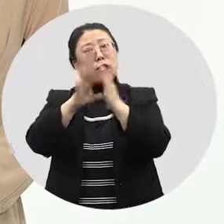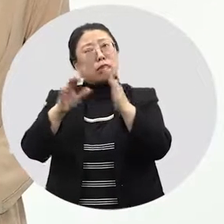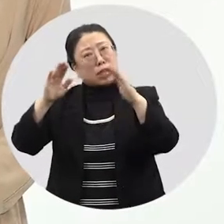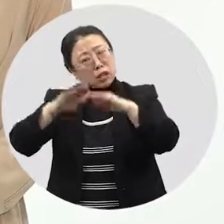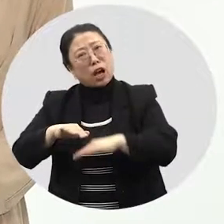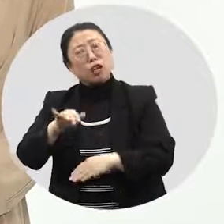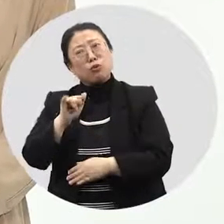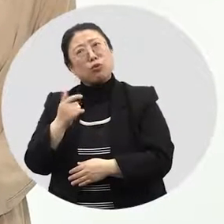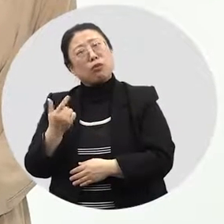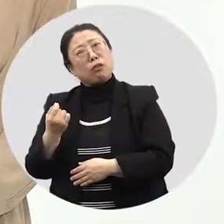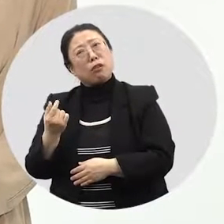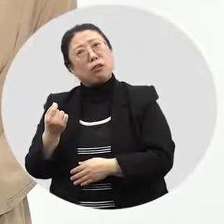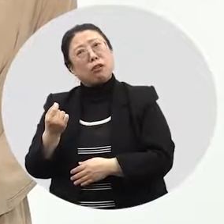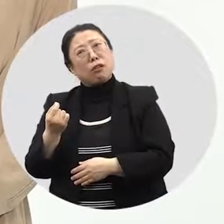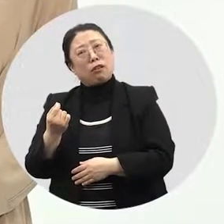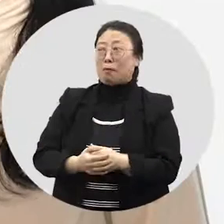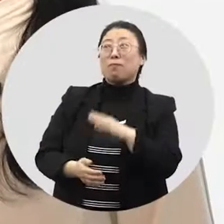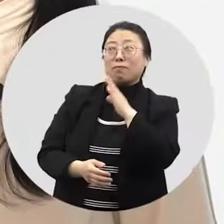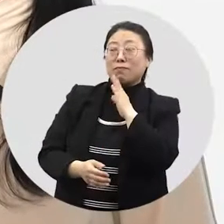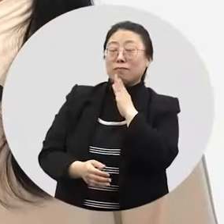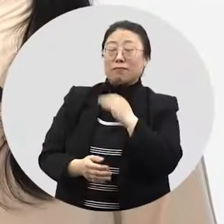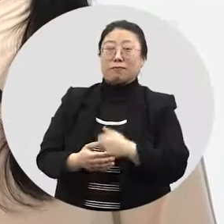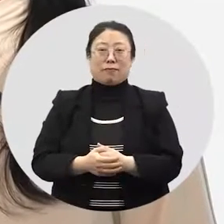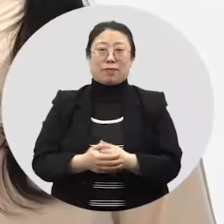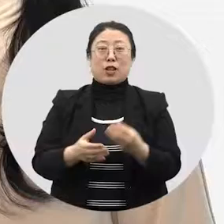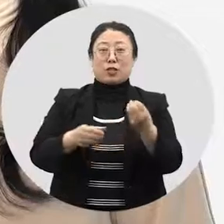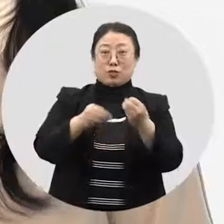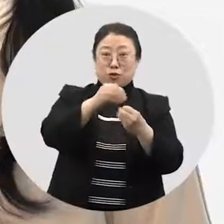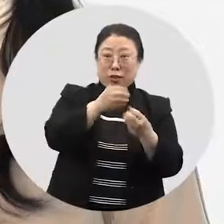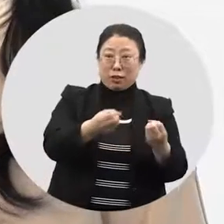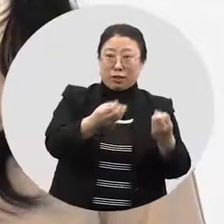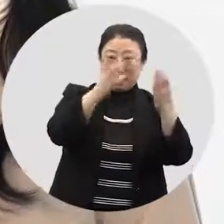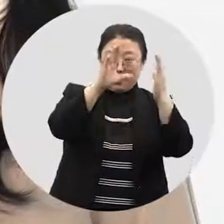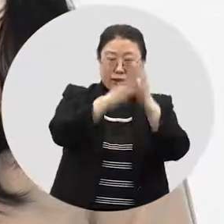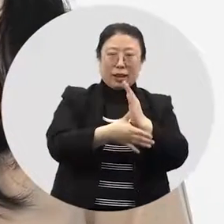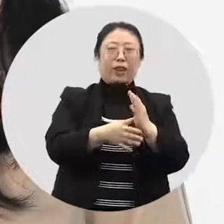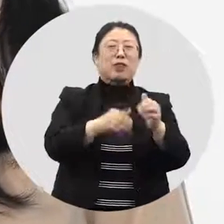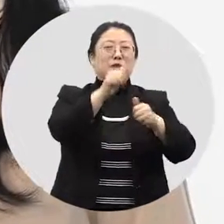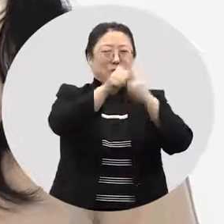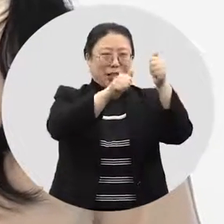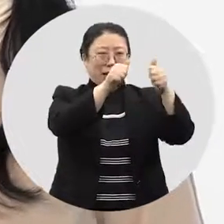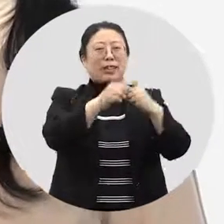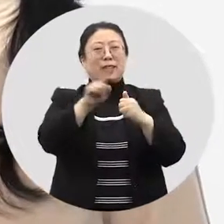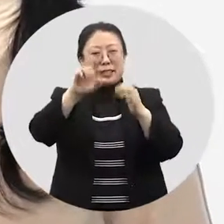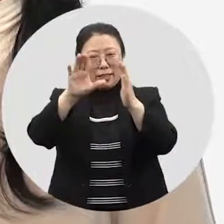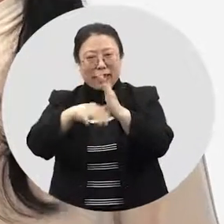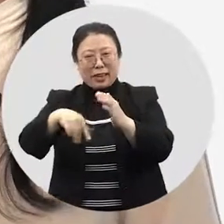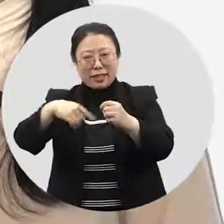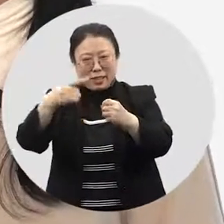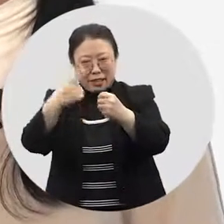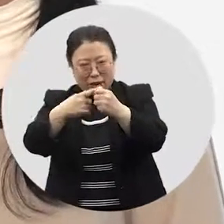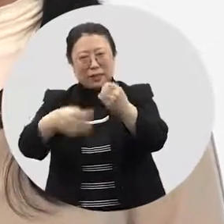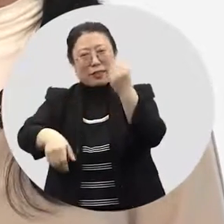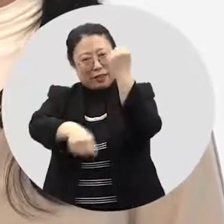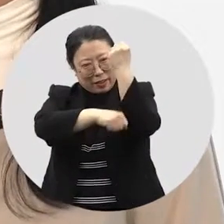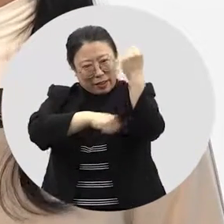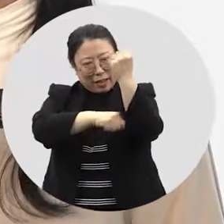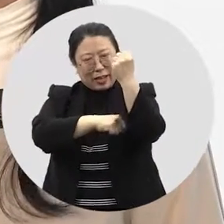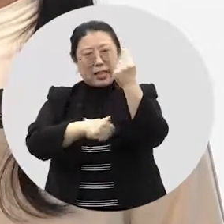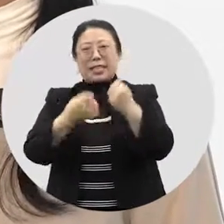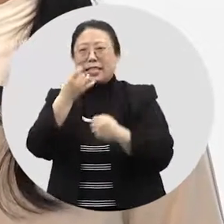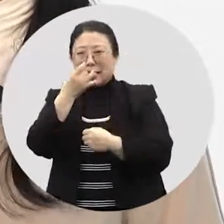그런데 추석에도 제사를 지내지 않나요 맞아요 추석에는 조상들에게 그해 처음 거둔